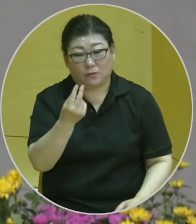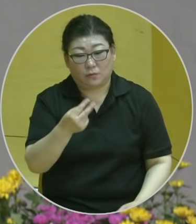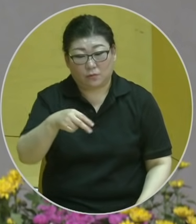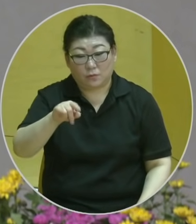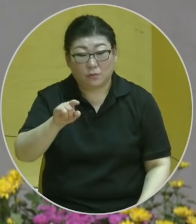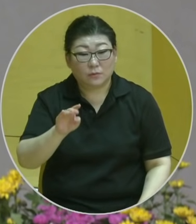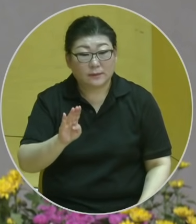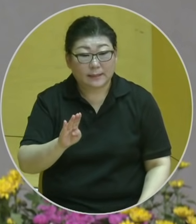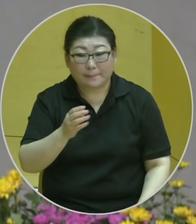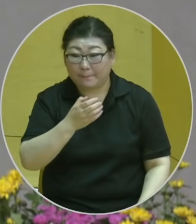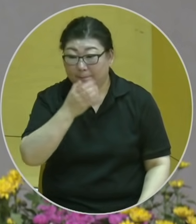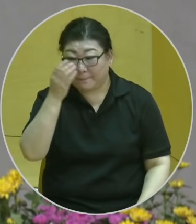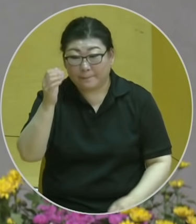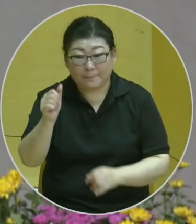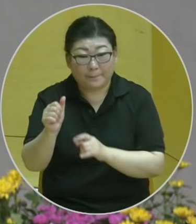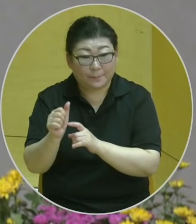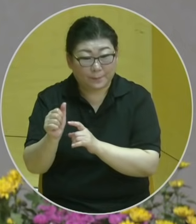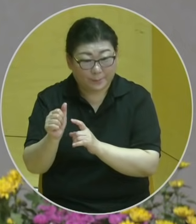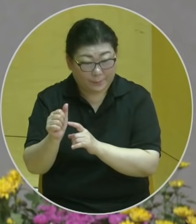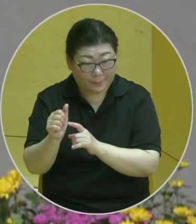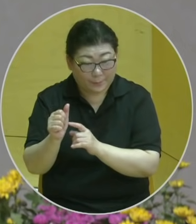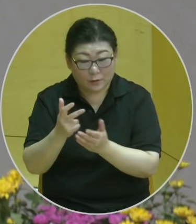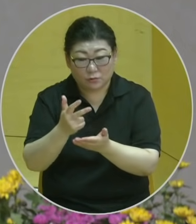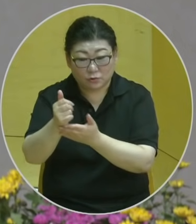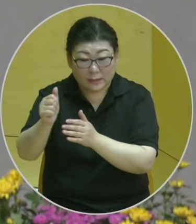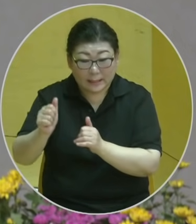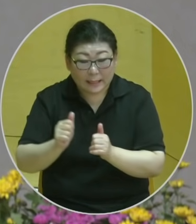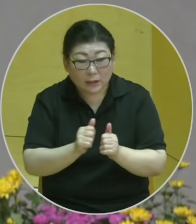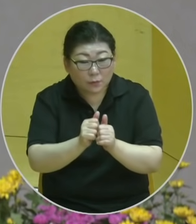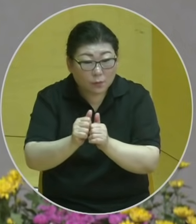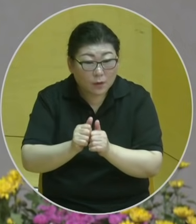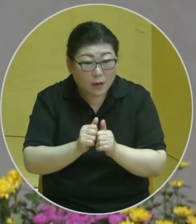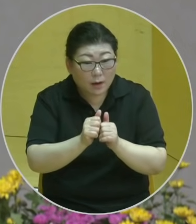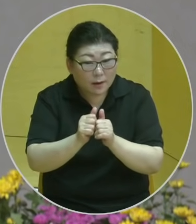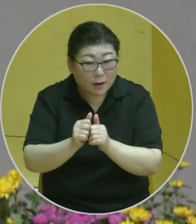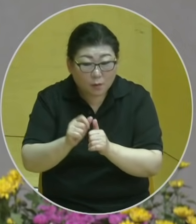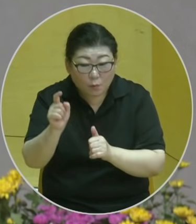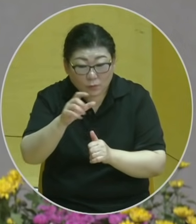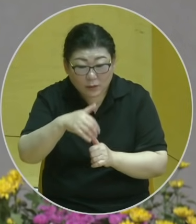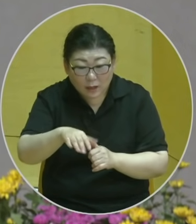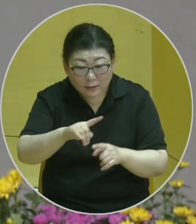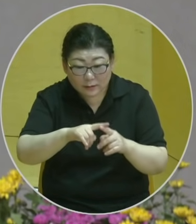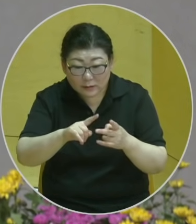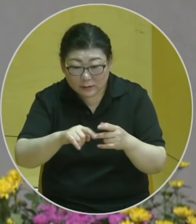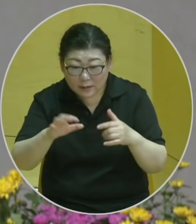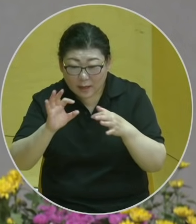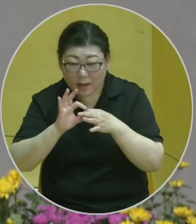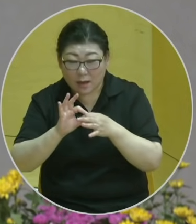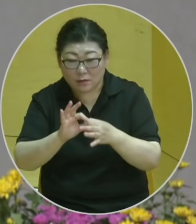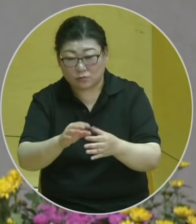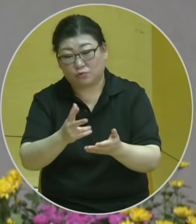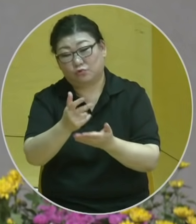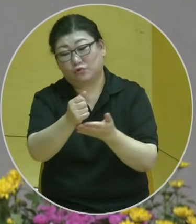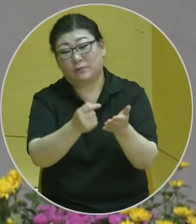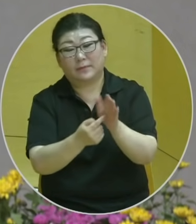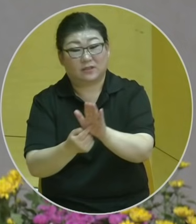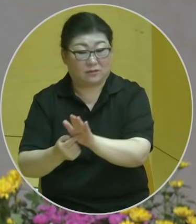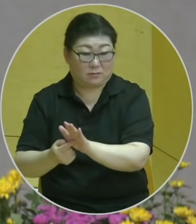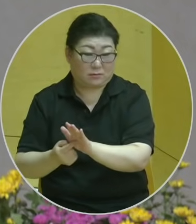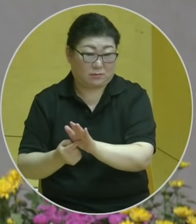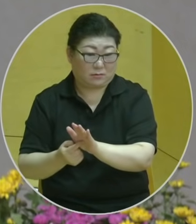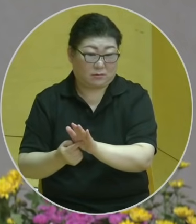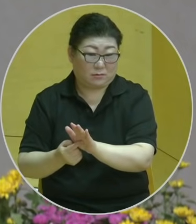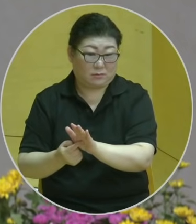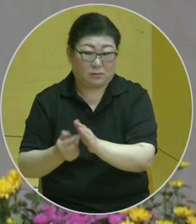요셉이 주님과 동행하며 어디 가든지 주님을 드러냅니다. 꿈에서 갈 때도 계속 주님을 드러냅니다. 주님은 그런 요셉을 들어서